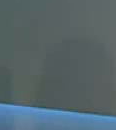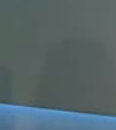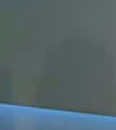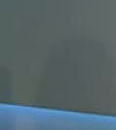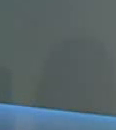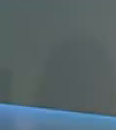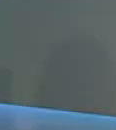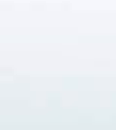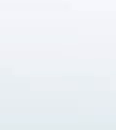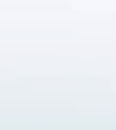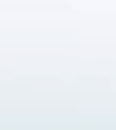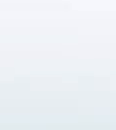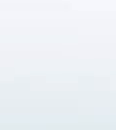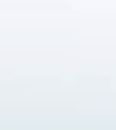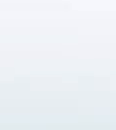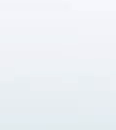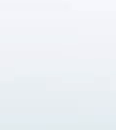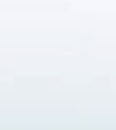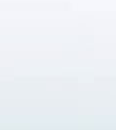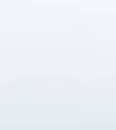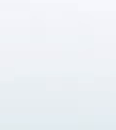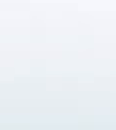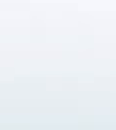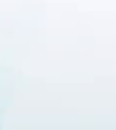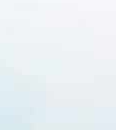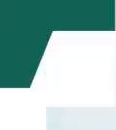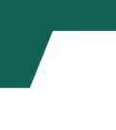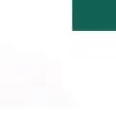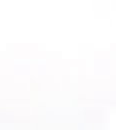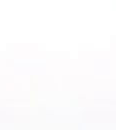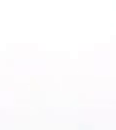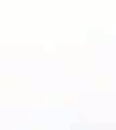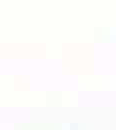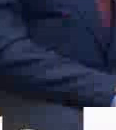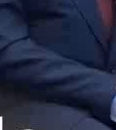et l'Assemblée générale annuelle des actionnaires d'Africa.